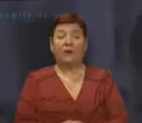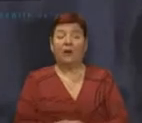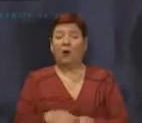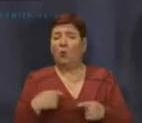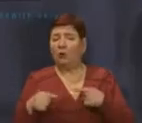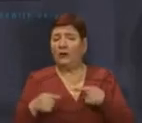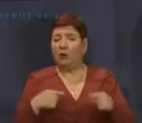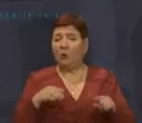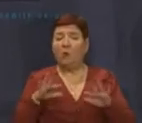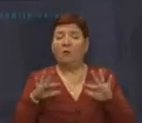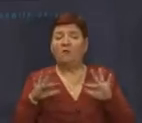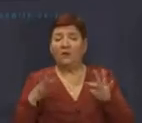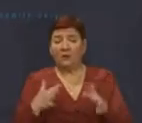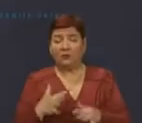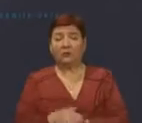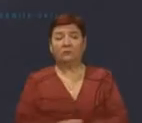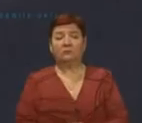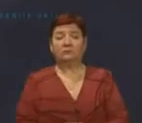в будь-якому випадку